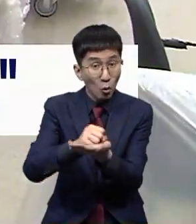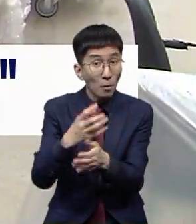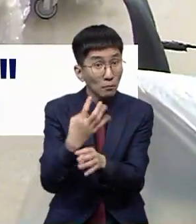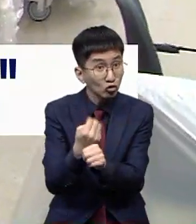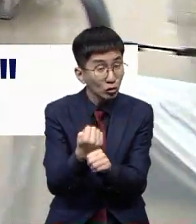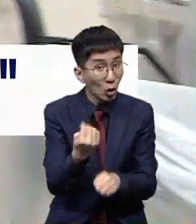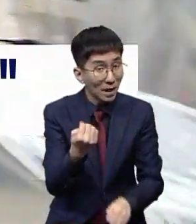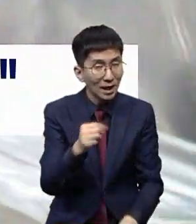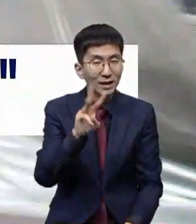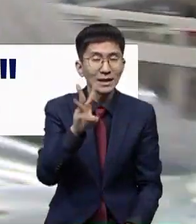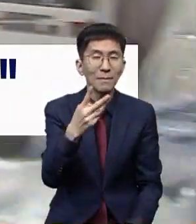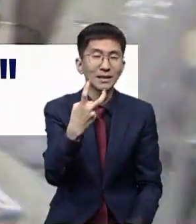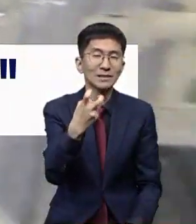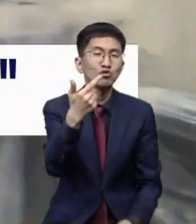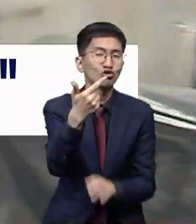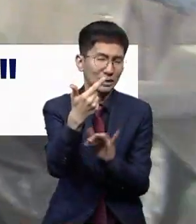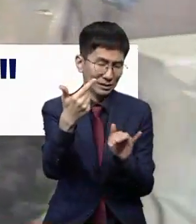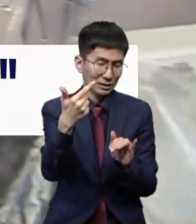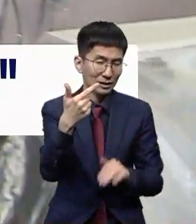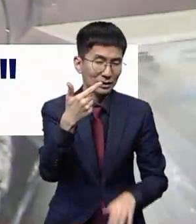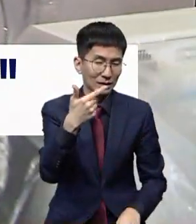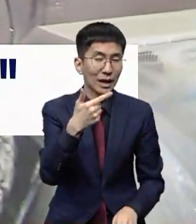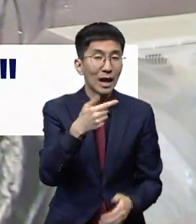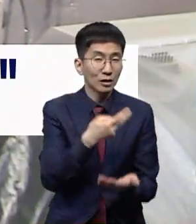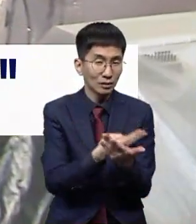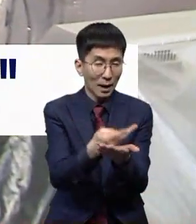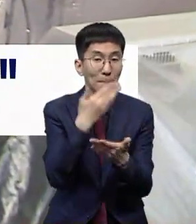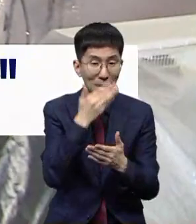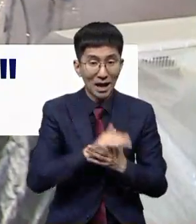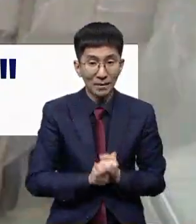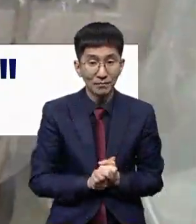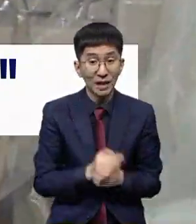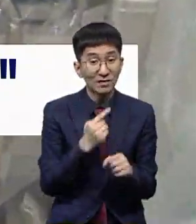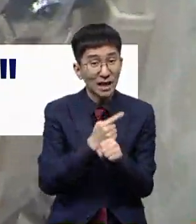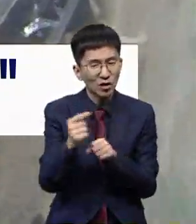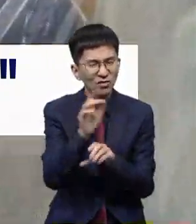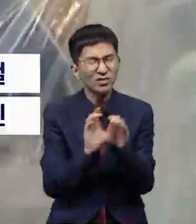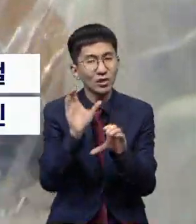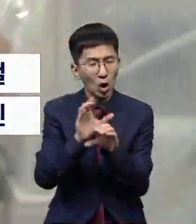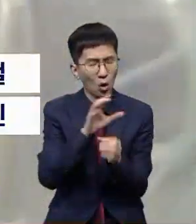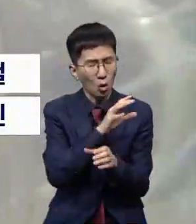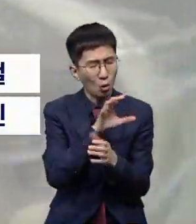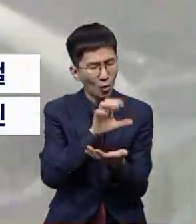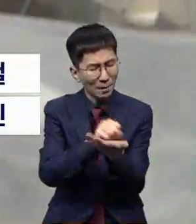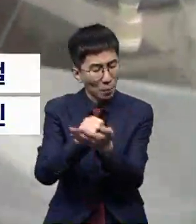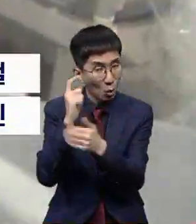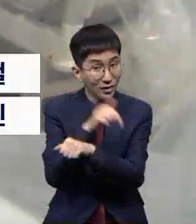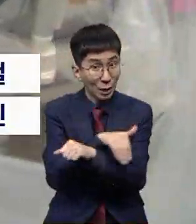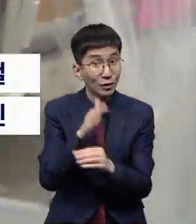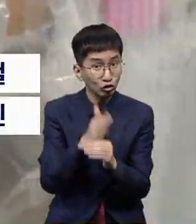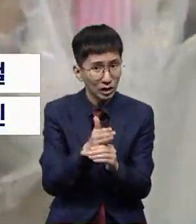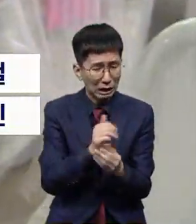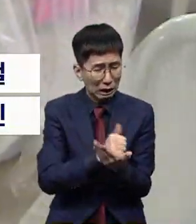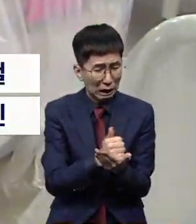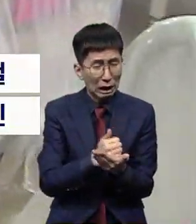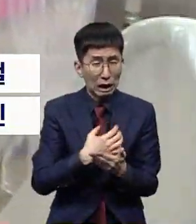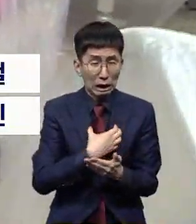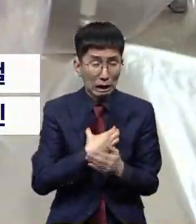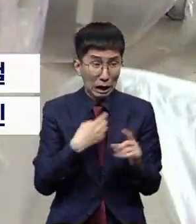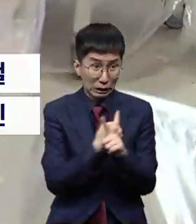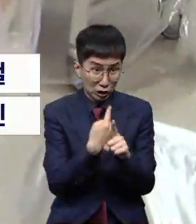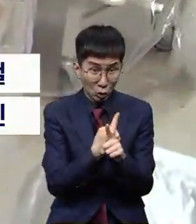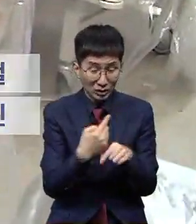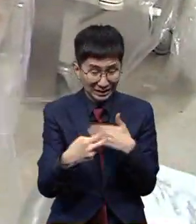밝혔습니다. 내년 1월 초까지 병상 494개를 추가 확보한다는 계획이지만 위중증 환자를 치료할